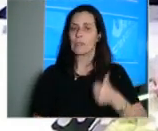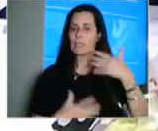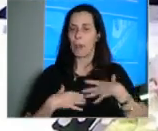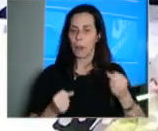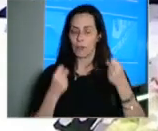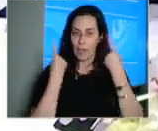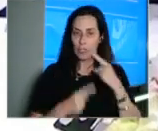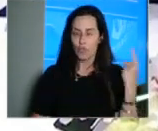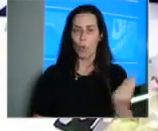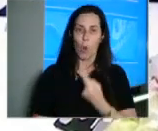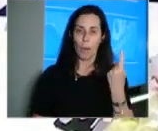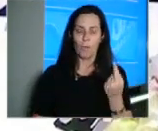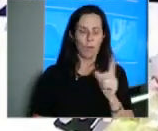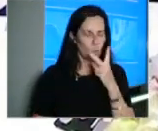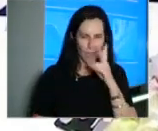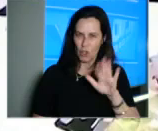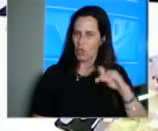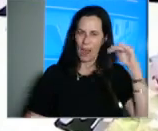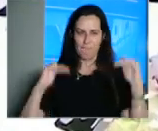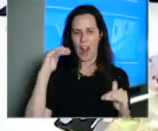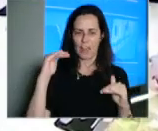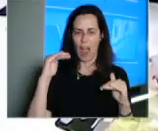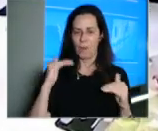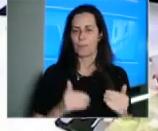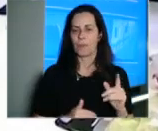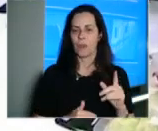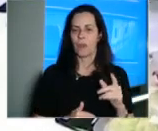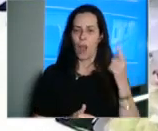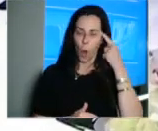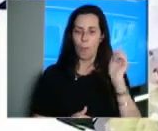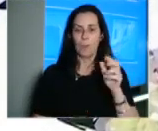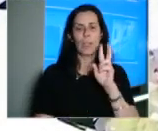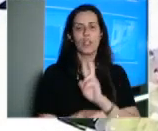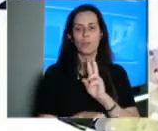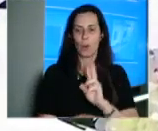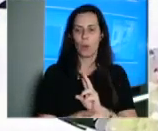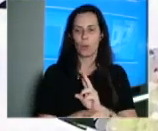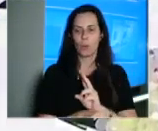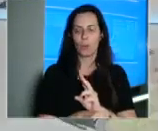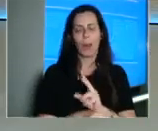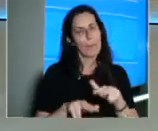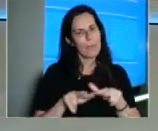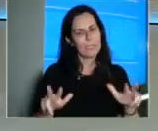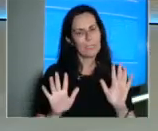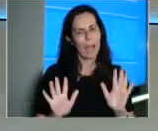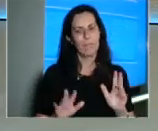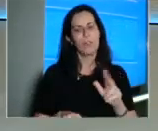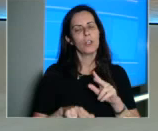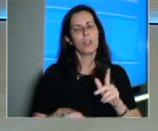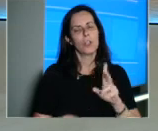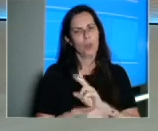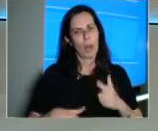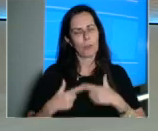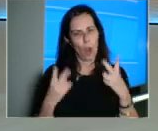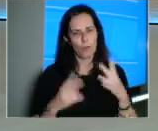הבריאות החרדי הוא של כולם, ולא תראה שיש אפליה בין אחד לאחד. החוכמה היא לדעת לשמור על הסטטוס קוו, ולשמור על מרקם חיים, הכל